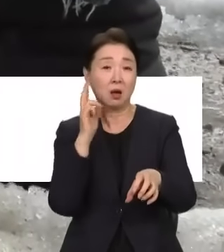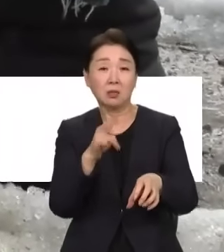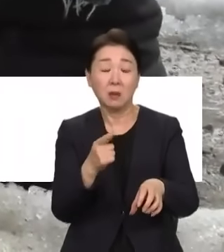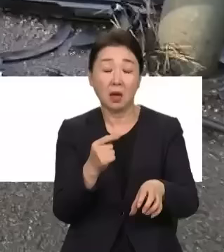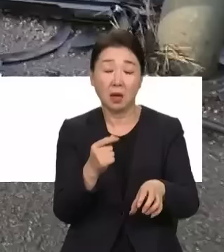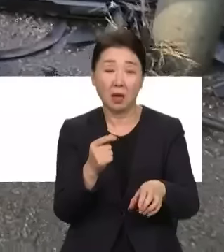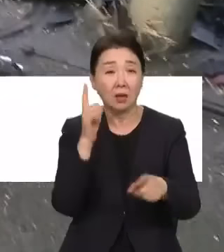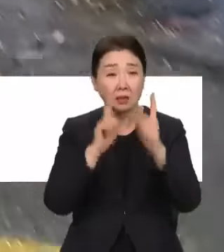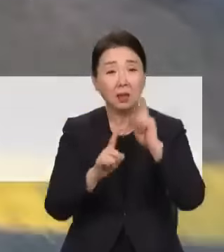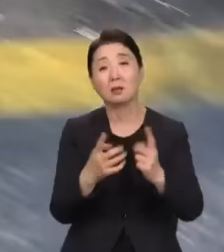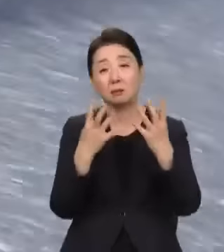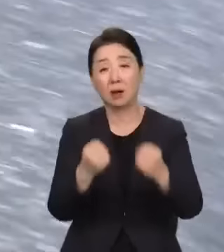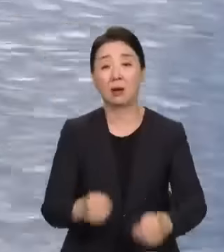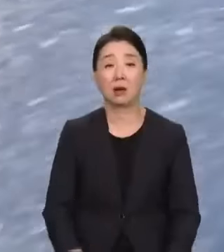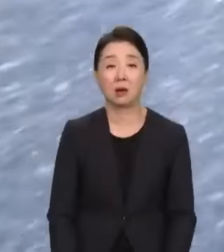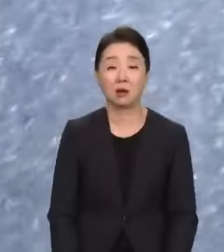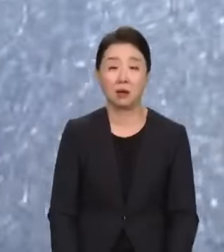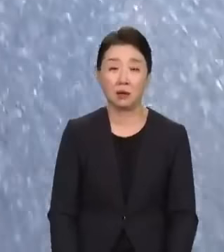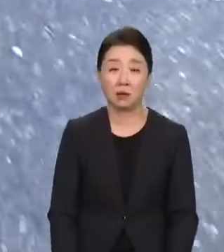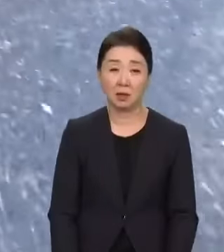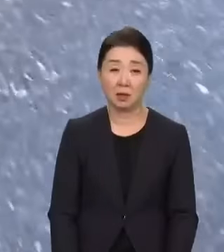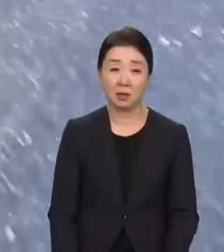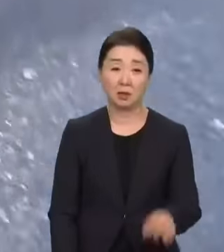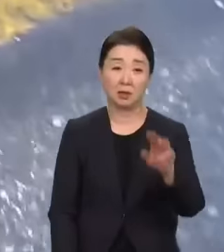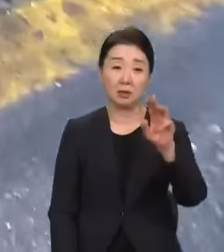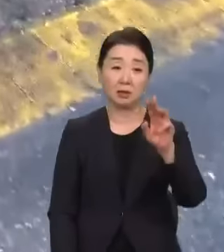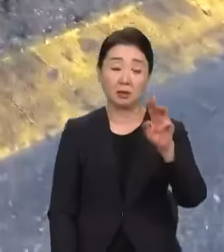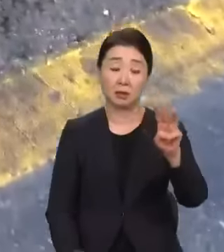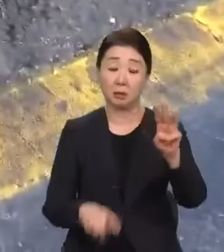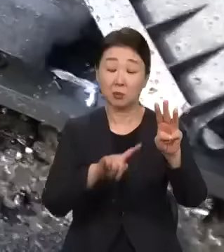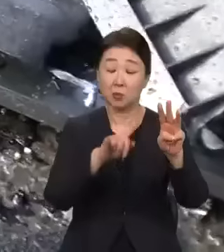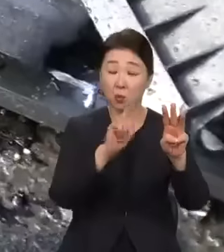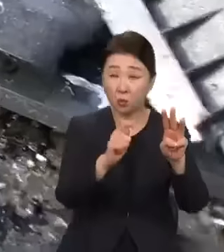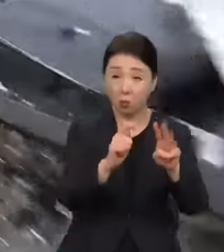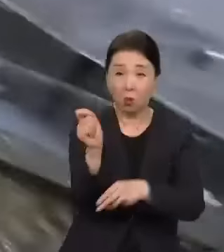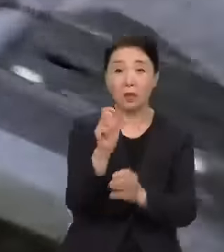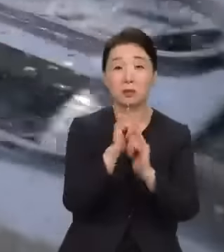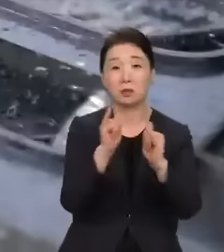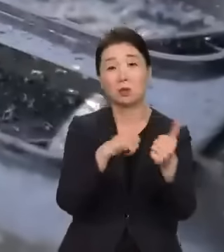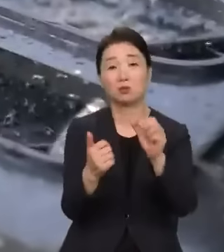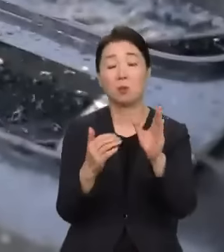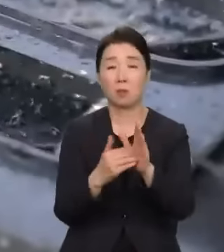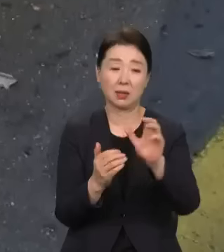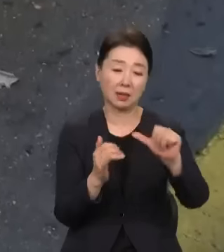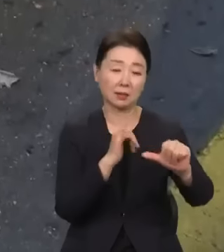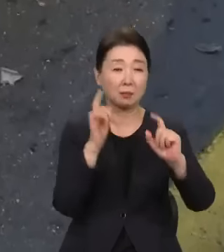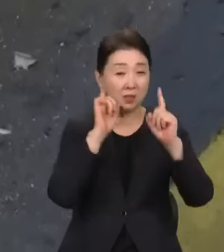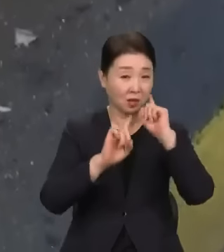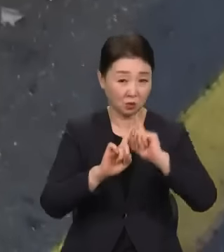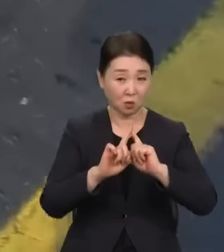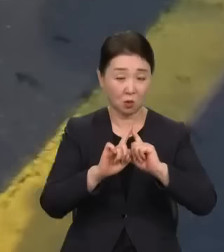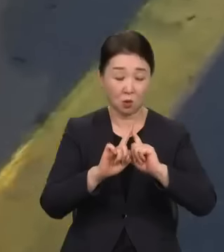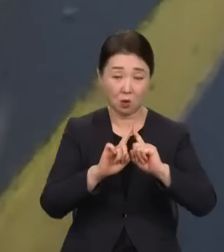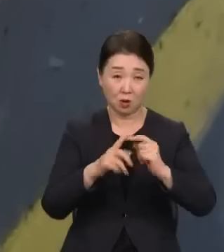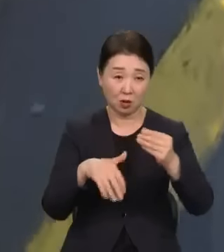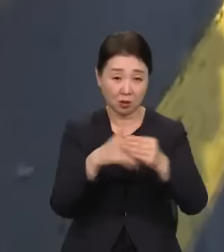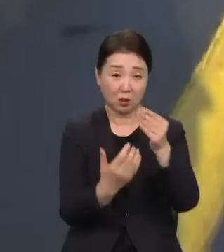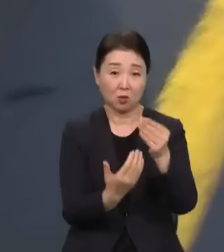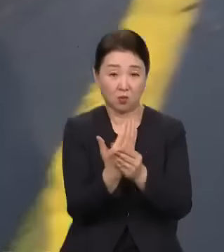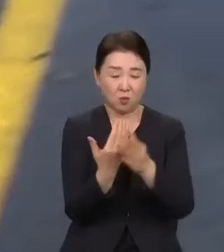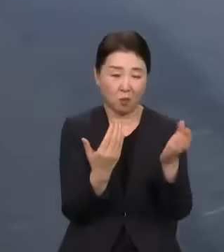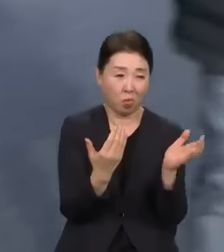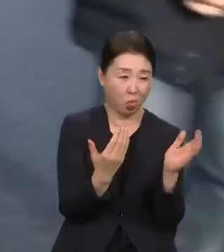많이 계셨습니다. 사고로 3.5톤 화물차 운전자 60대 남성이 숨졌고 5명이 다쳤습니다. 사고 충격으로 가드레일이